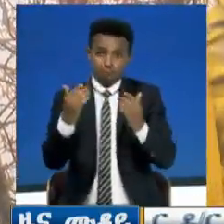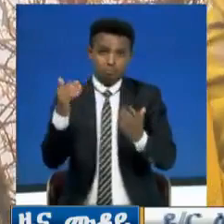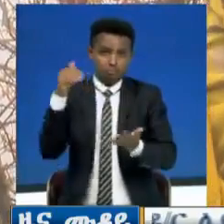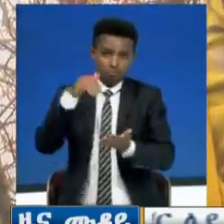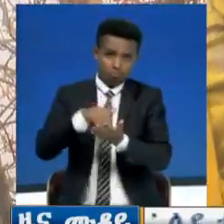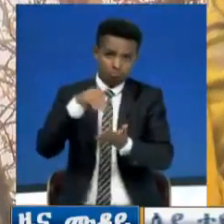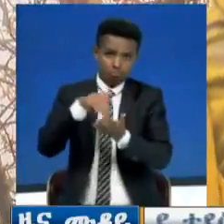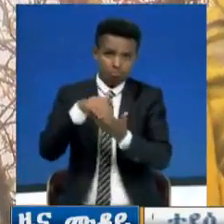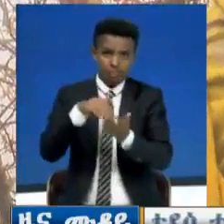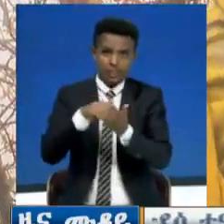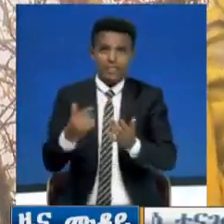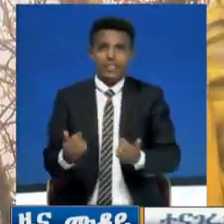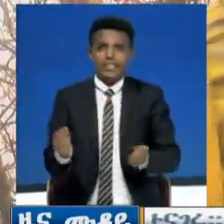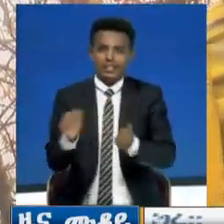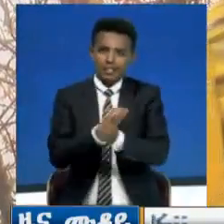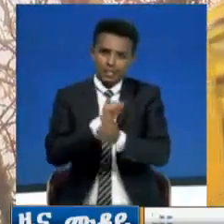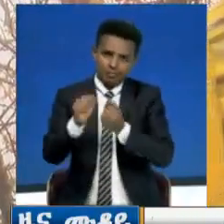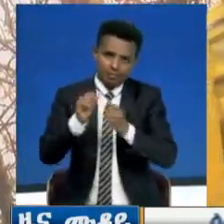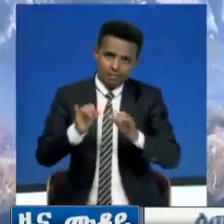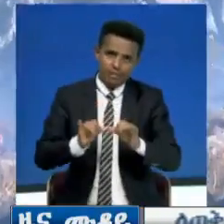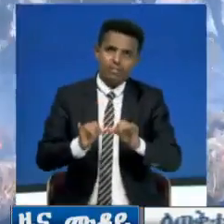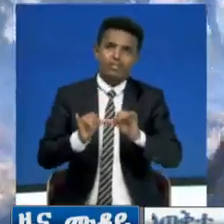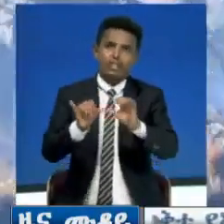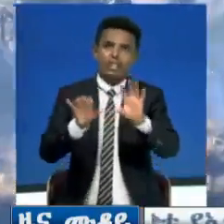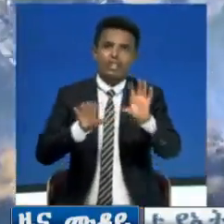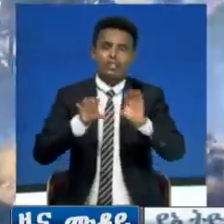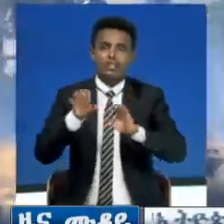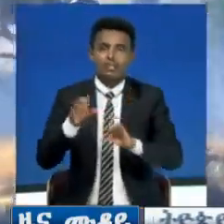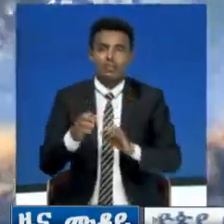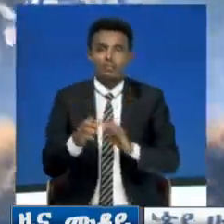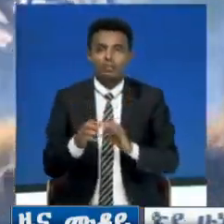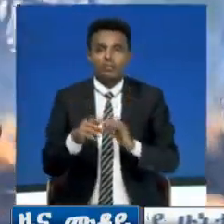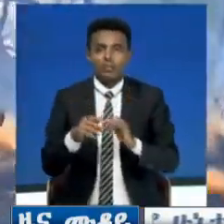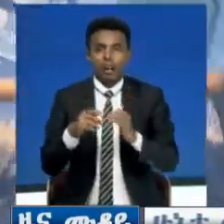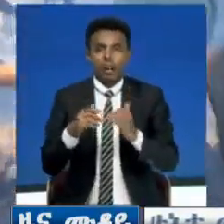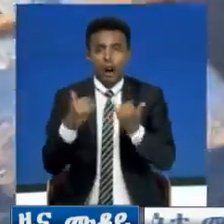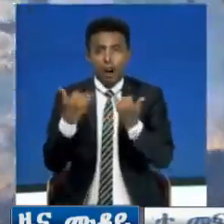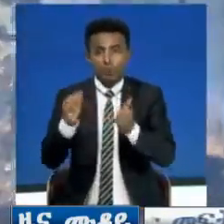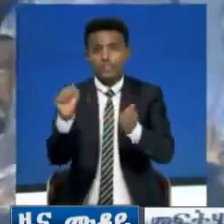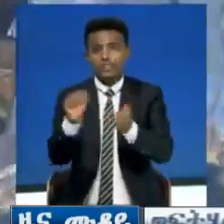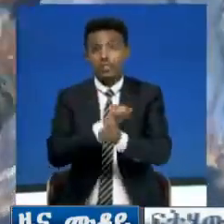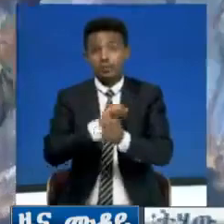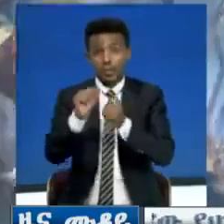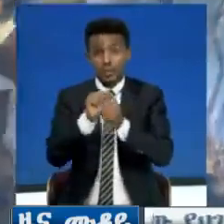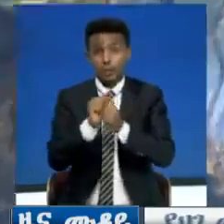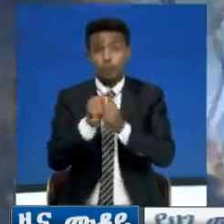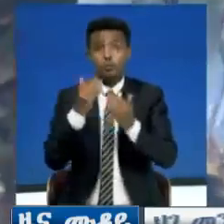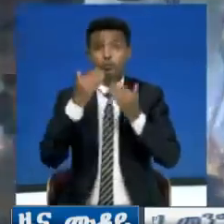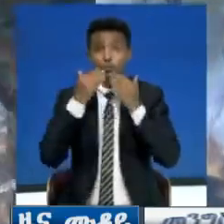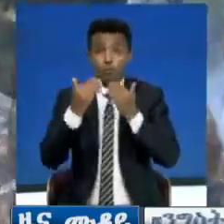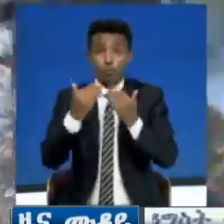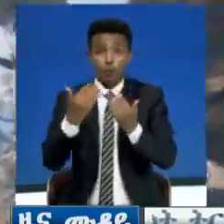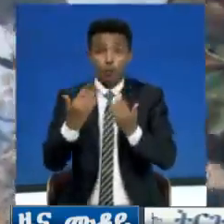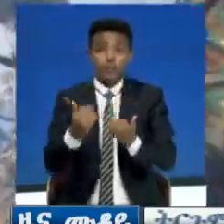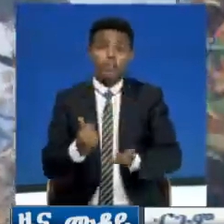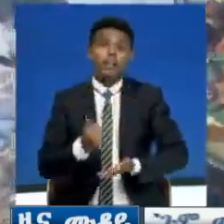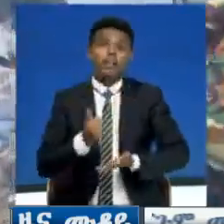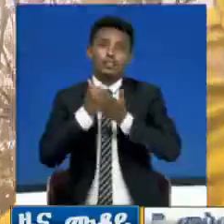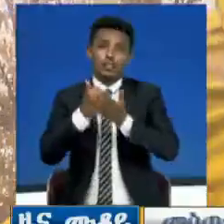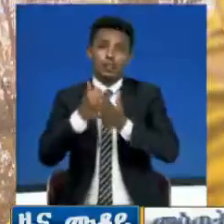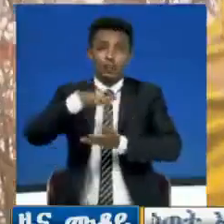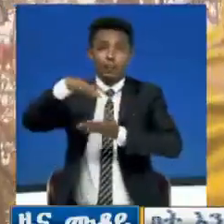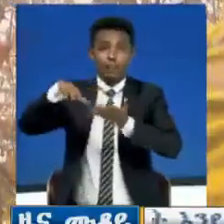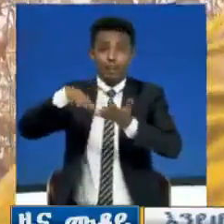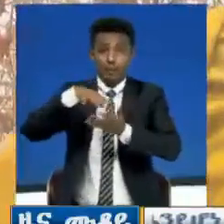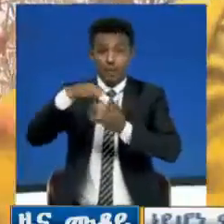መተን ደግሞ አሁን ንጋት መጣን ማለት ሰዓቱ አሁን ጠፍቷል። ደመናው ጥሩ እየተገለለ ነው ያገዘነ ሰዓቱ ሲነሳ